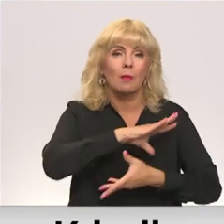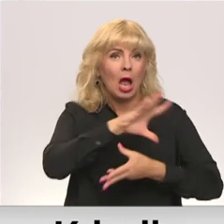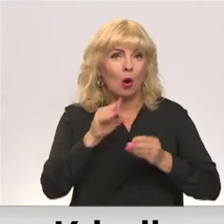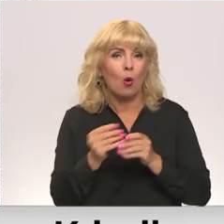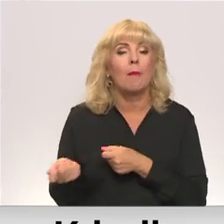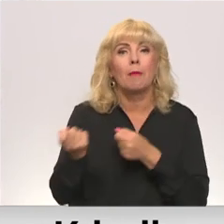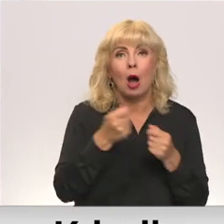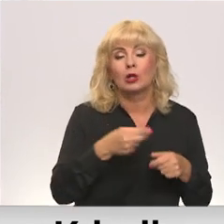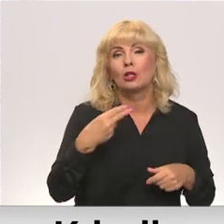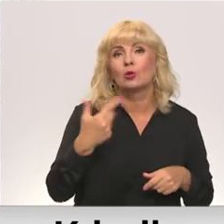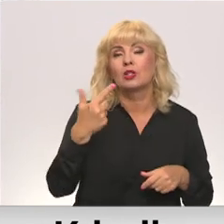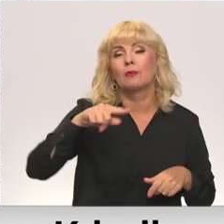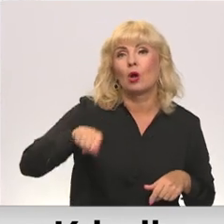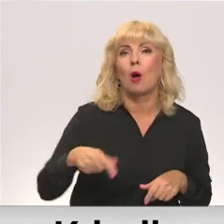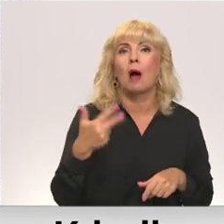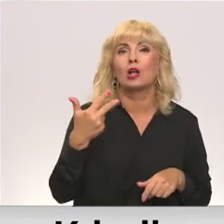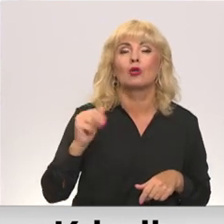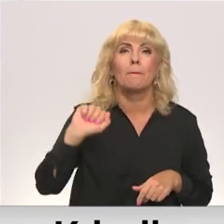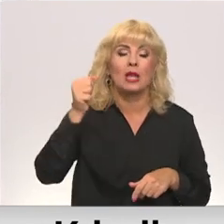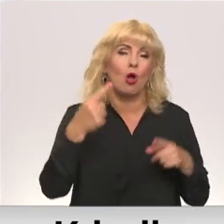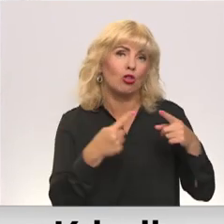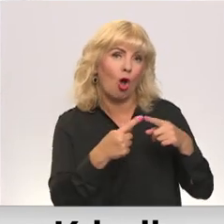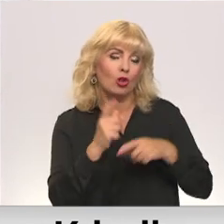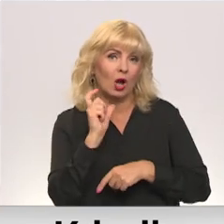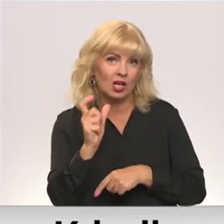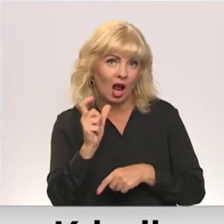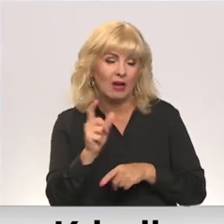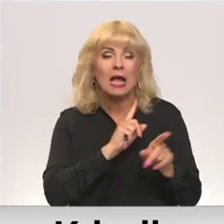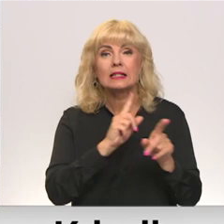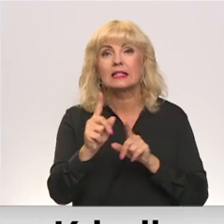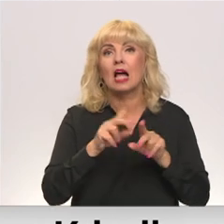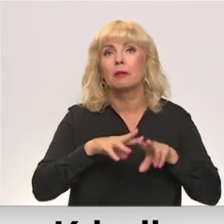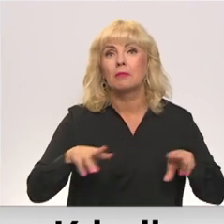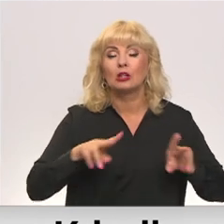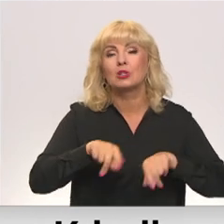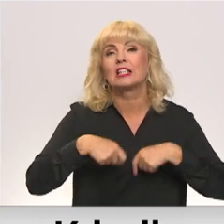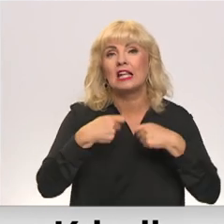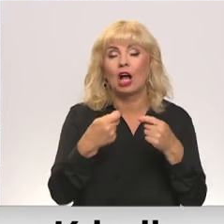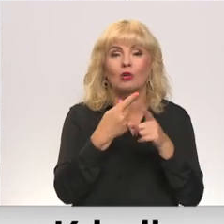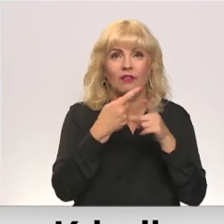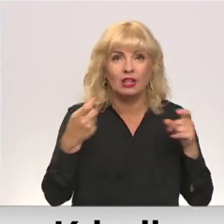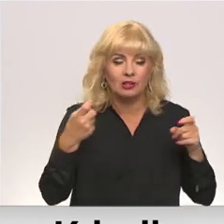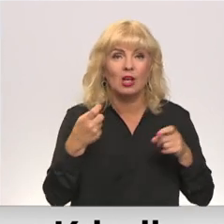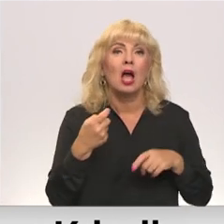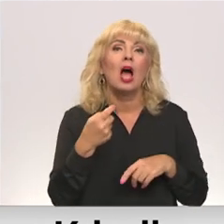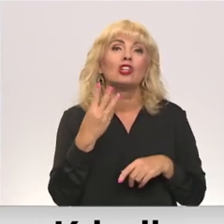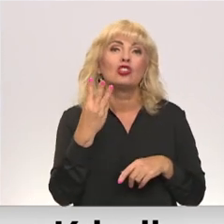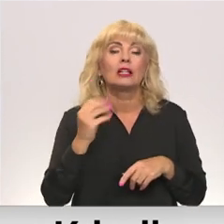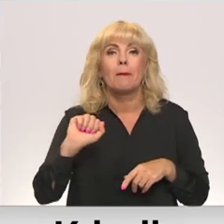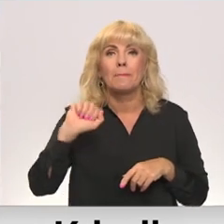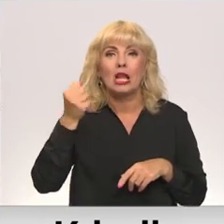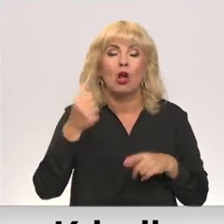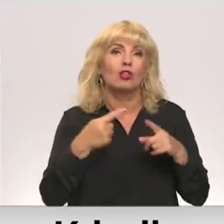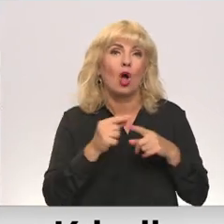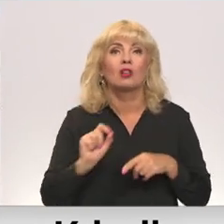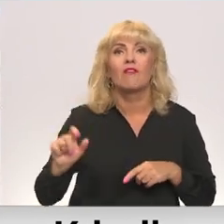pārkraut 27,8 miljonu tonnu kravu, kas pēc satiksmes ministrijas sniegtās informācijas ir par gandrīz 4 miljoniem